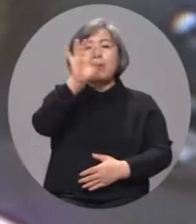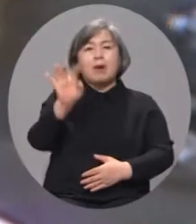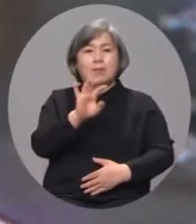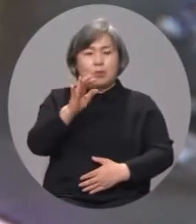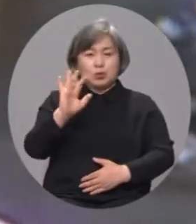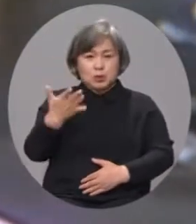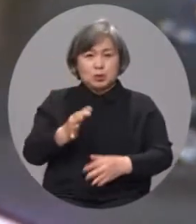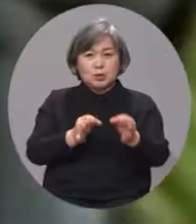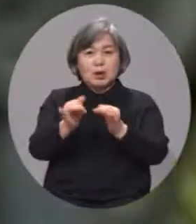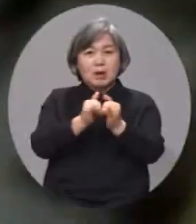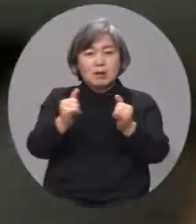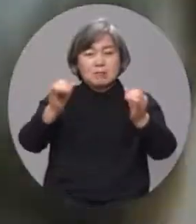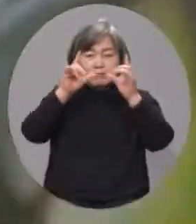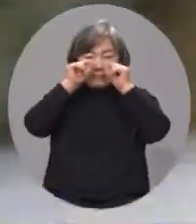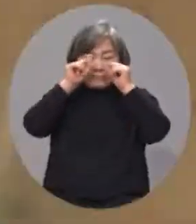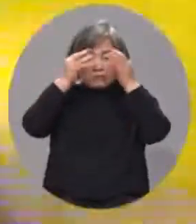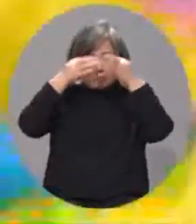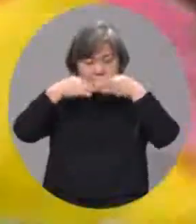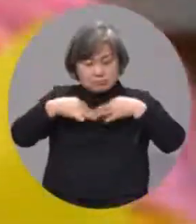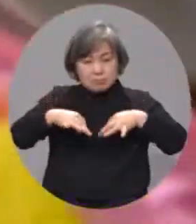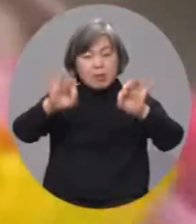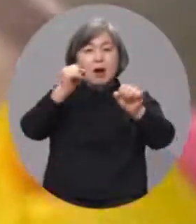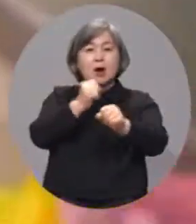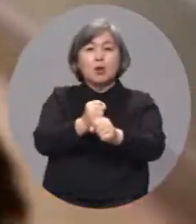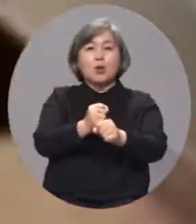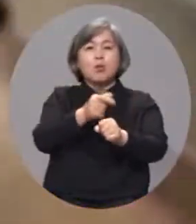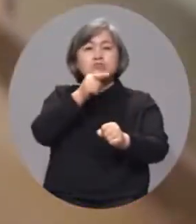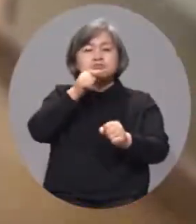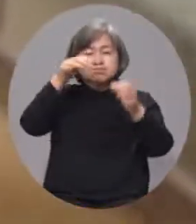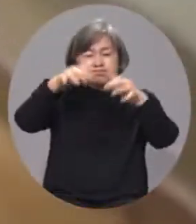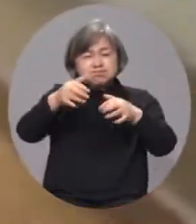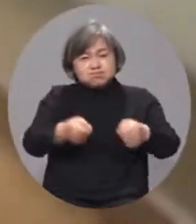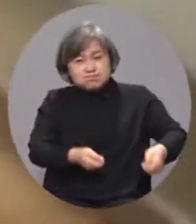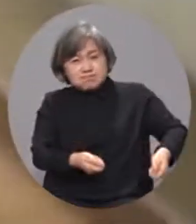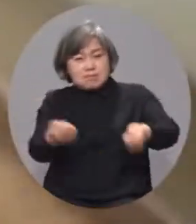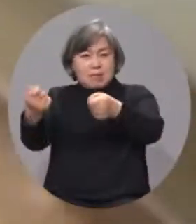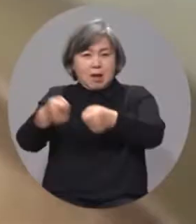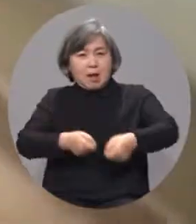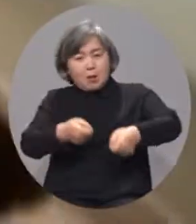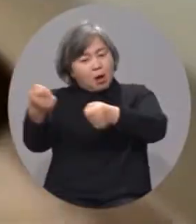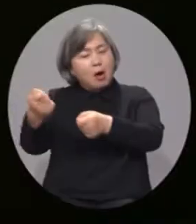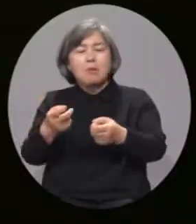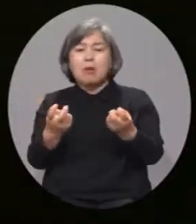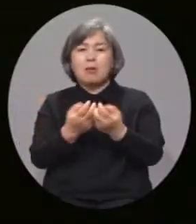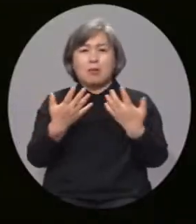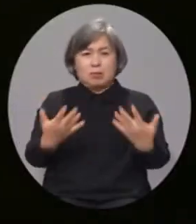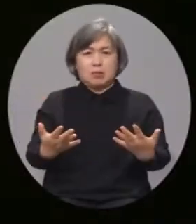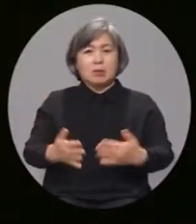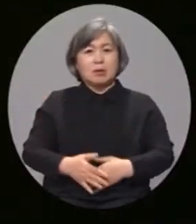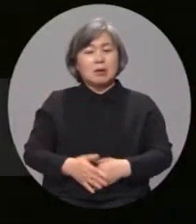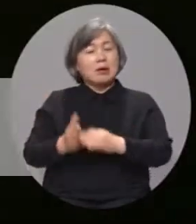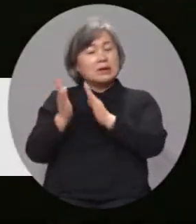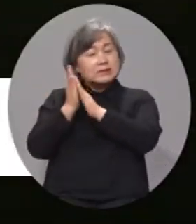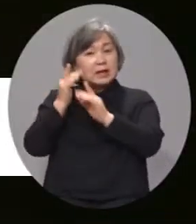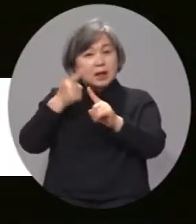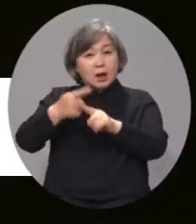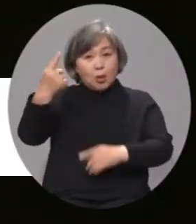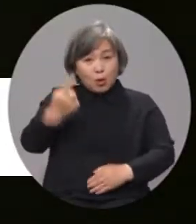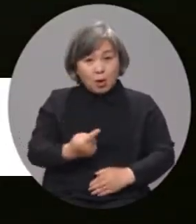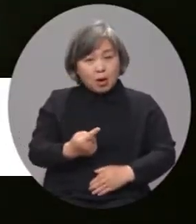재현되고 상인들은 뜬 눈으로 밤을 지새우며 가게에 찬 빗물을 퍼내보지만 역부족입니다. 주무시다